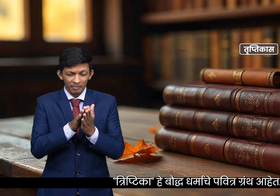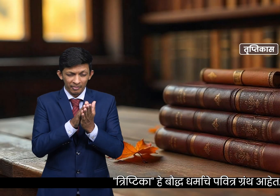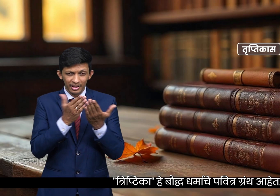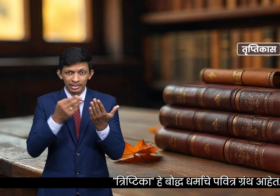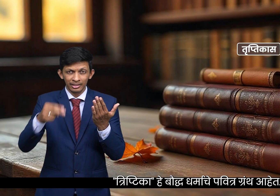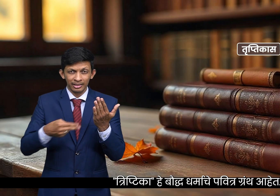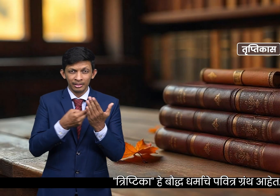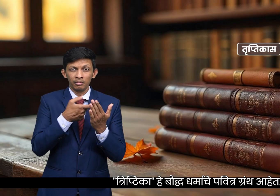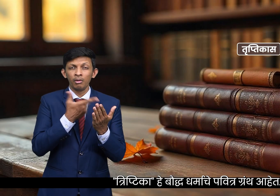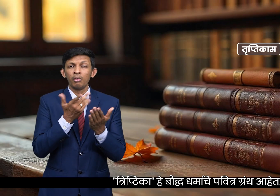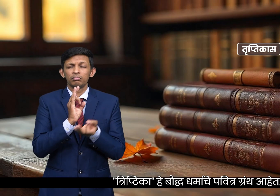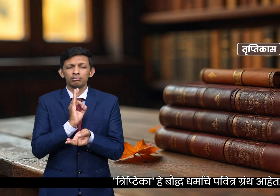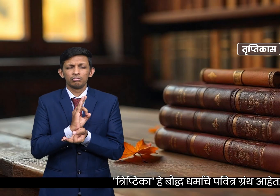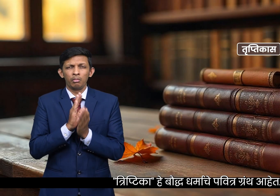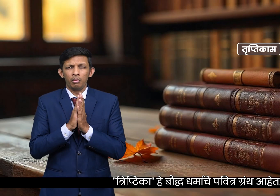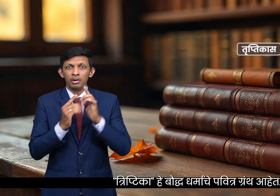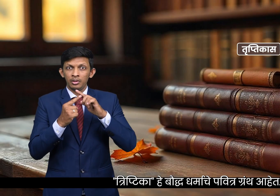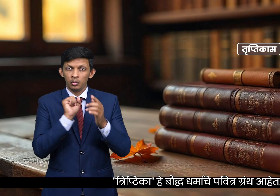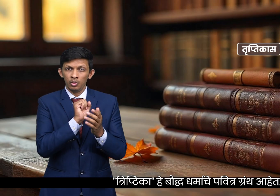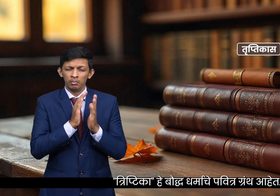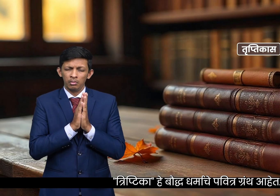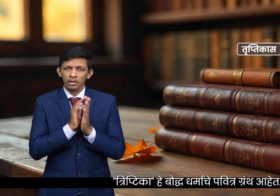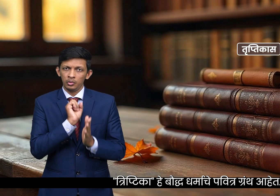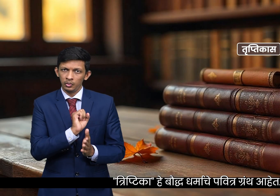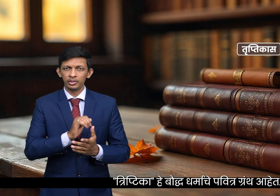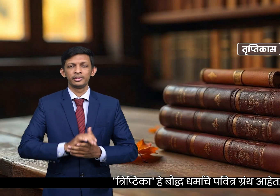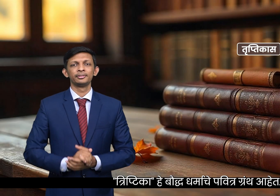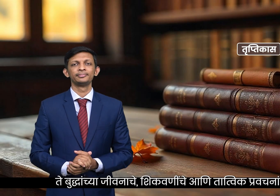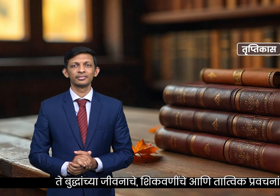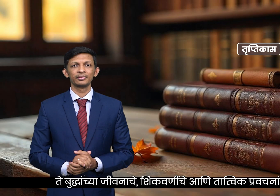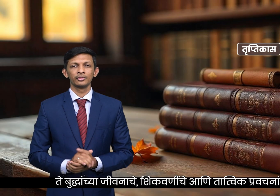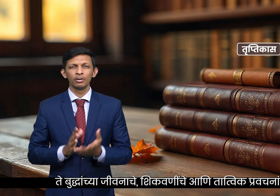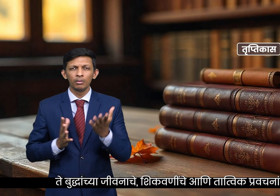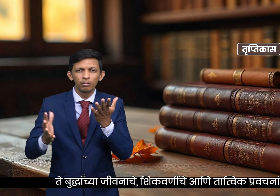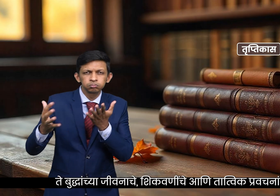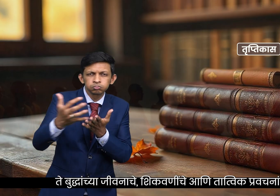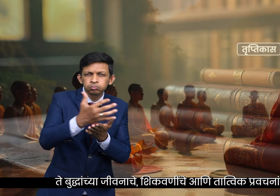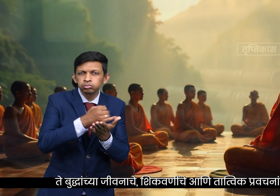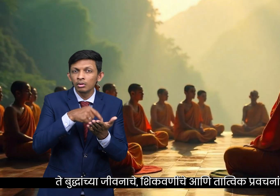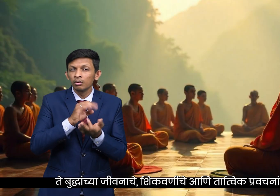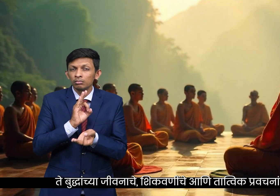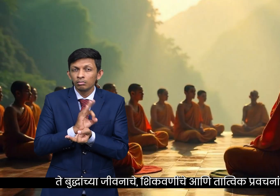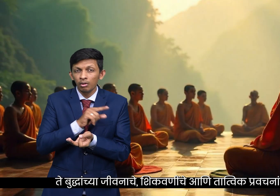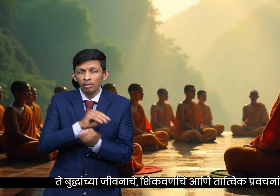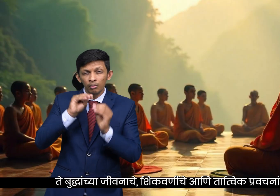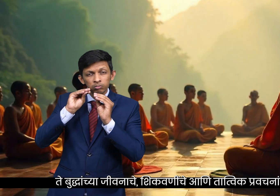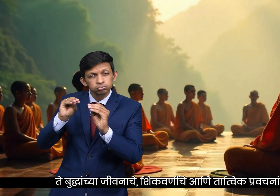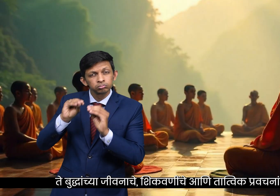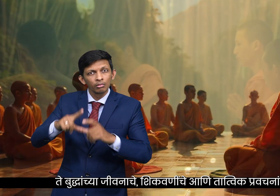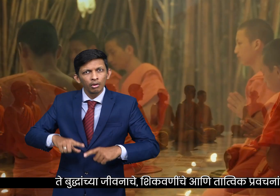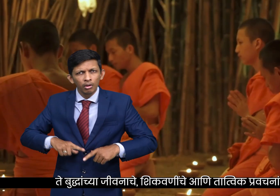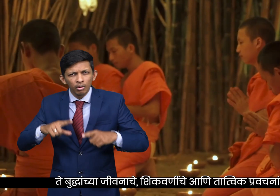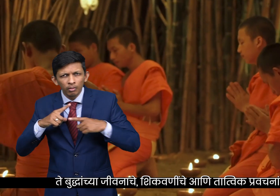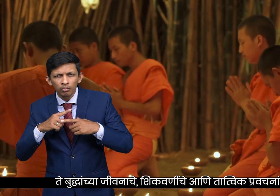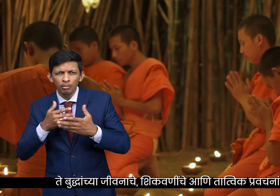त्रिपिटका हे बौद्ध धर्माचे पवित्र ग्रंथ आहेत. ते बुद्धांच्या जीवनाचे, शिकवणीचे